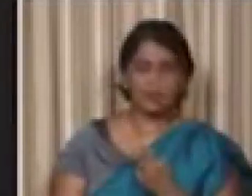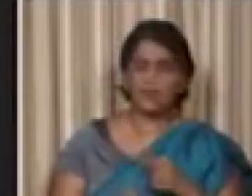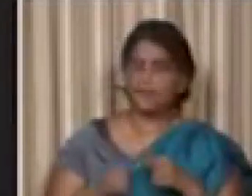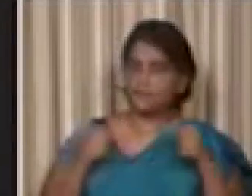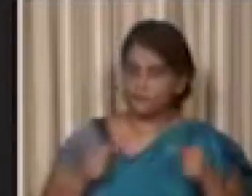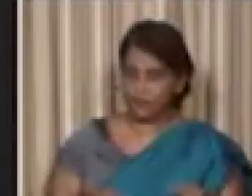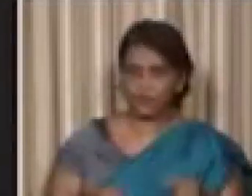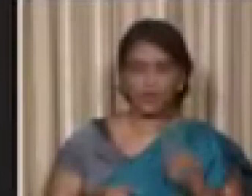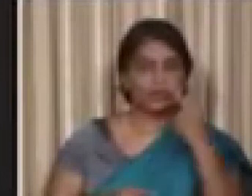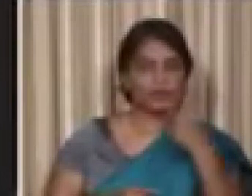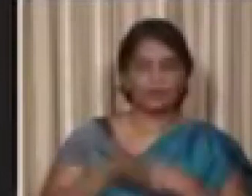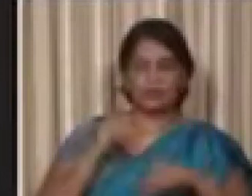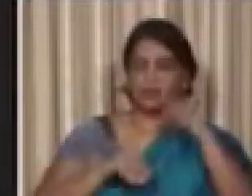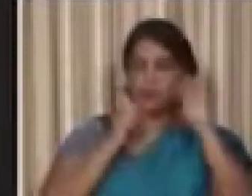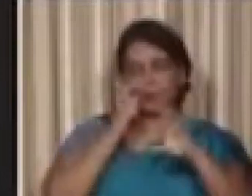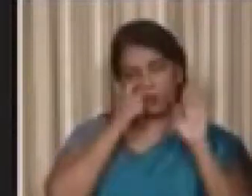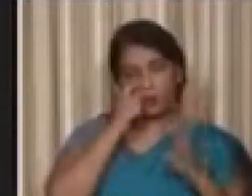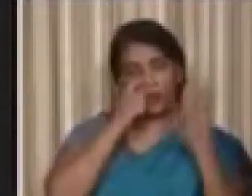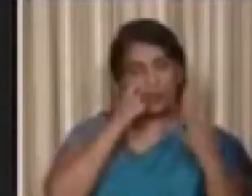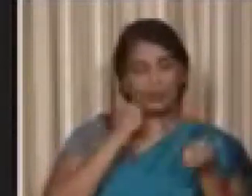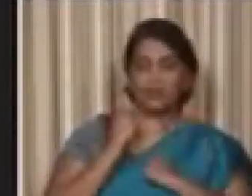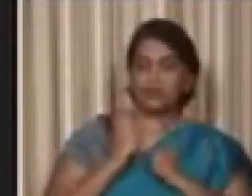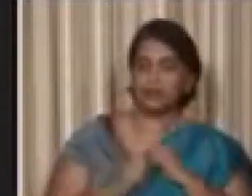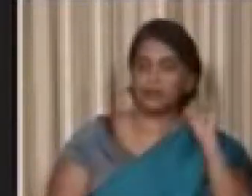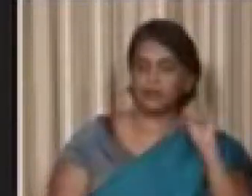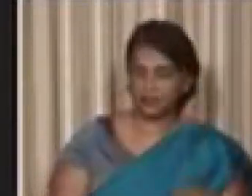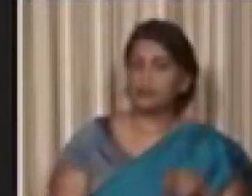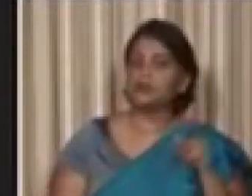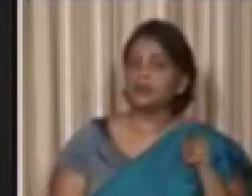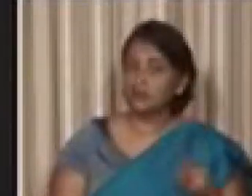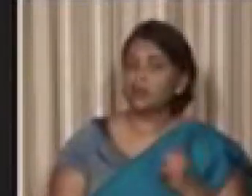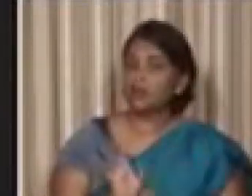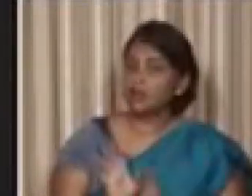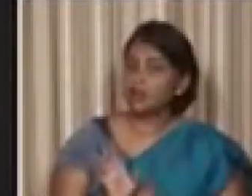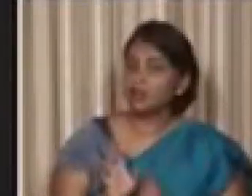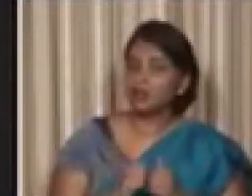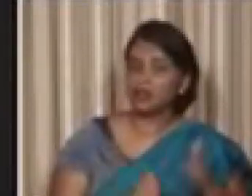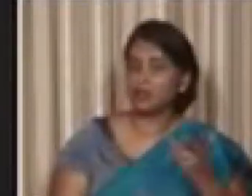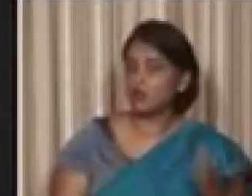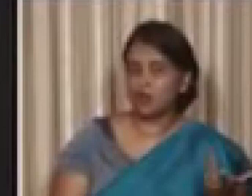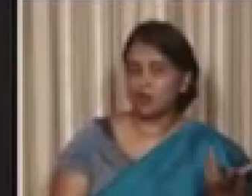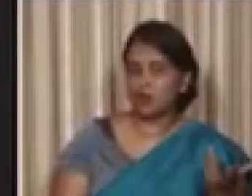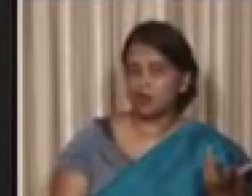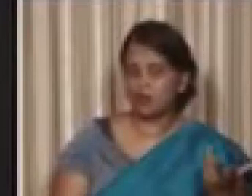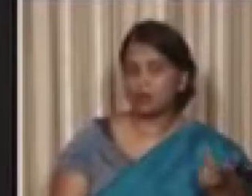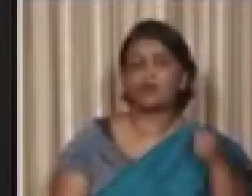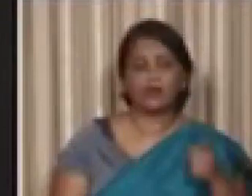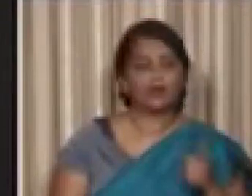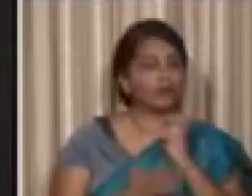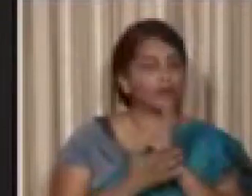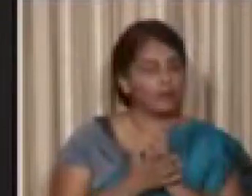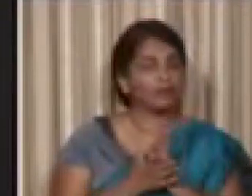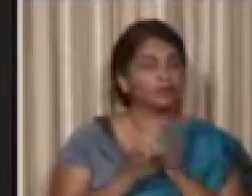දෙනවා, දෙන්නේ ඡන්දෙ නොදී ඉන්නවා. හතර දෙනෙක් පක්ෂව ඡන්දෙ දෙනවා. ඒතකොට ඕක හැමදාම සිද්ධ වුණොත් මොකද කරන්නේ? මෙතන තියෙන ව්‍යවස්ථා